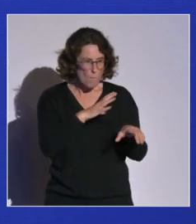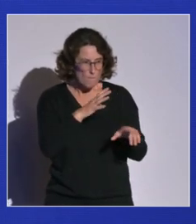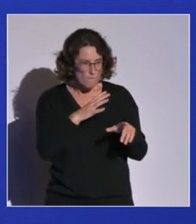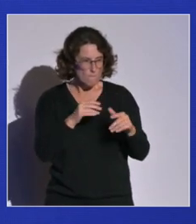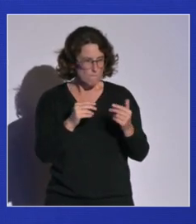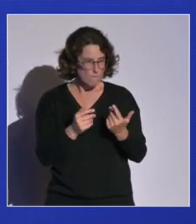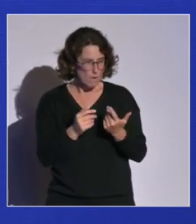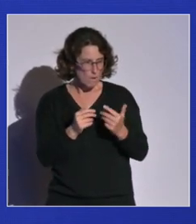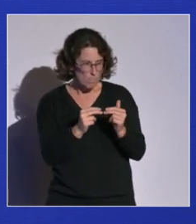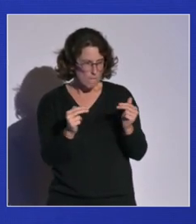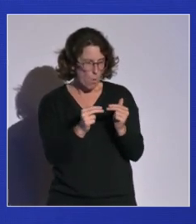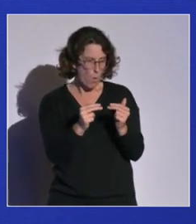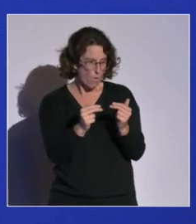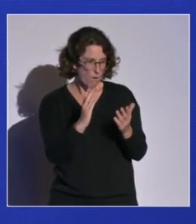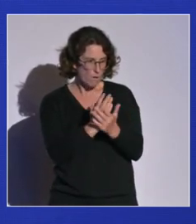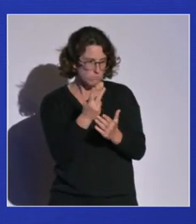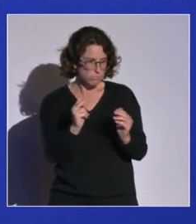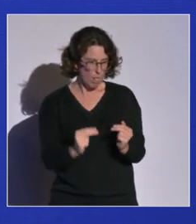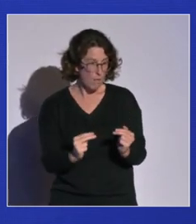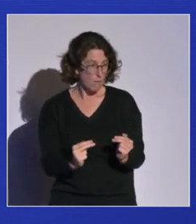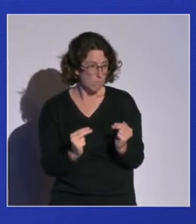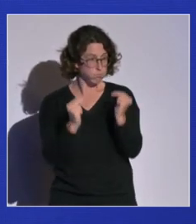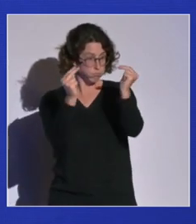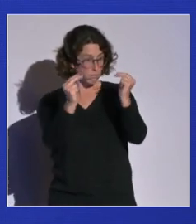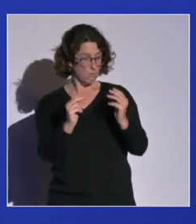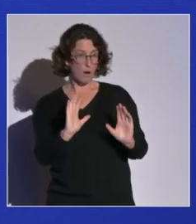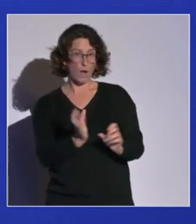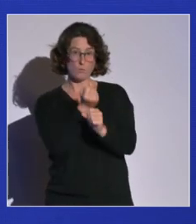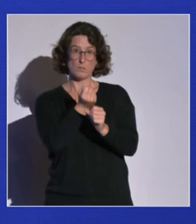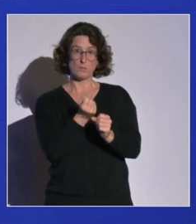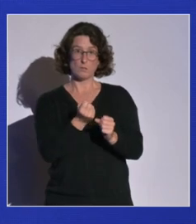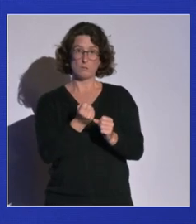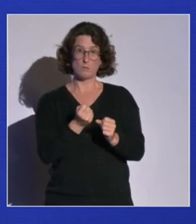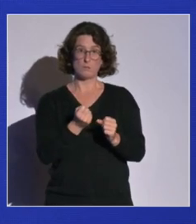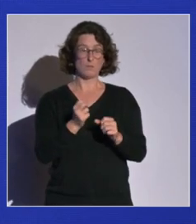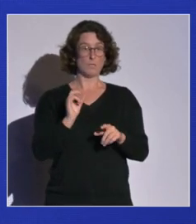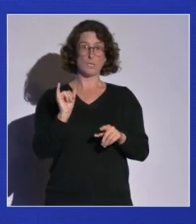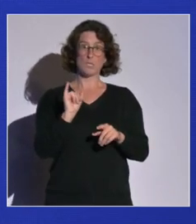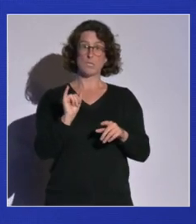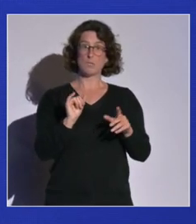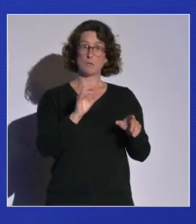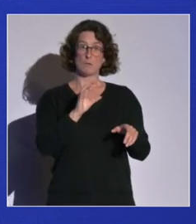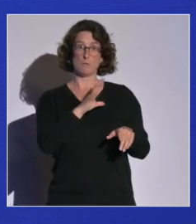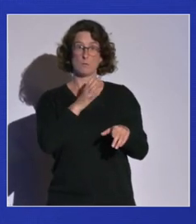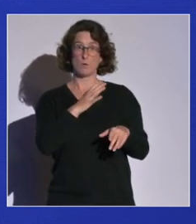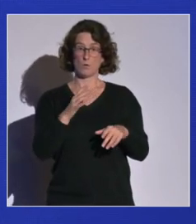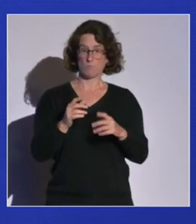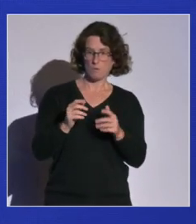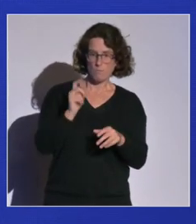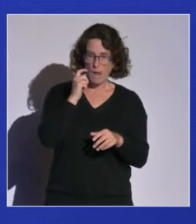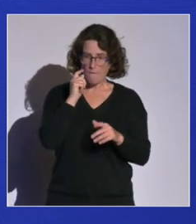le niveau de leur classe. Il y a partout des enseignants qui prennent des élèves en